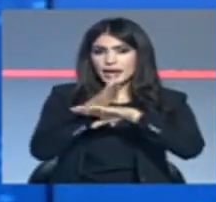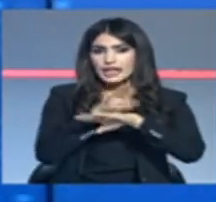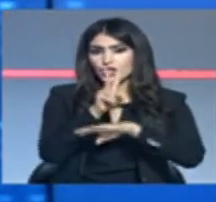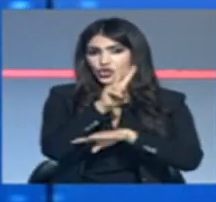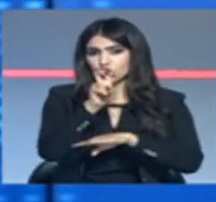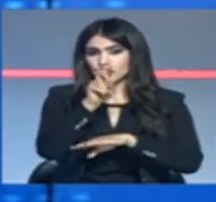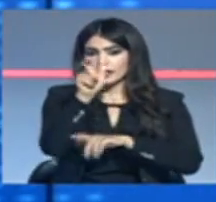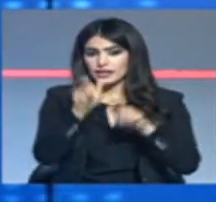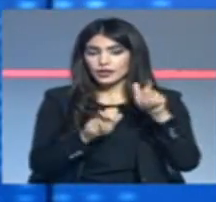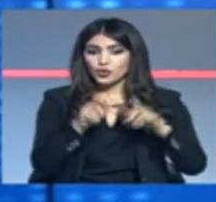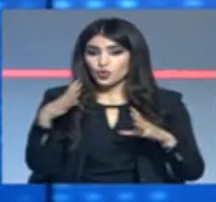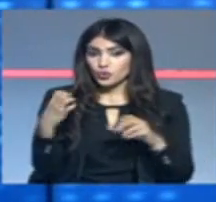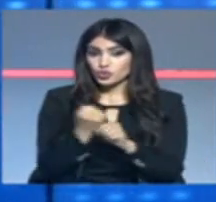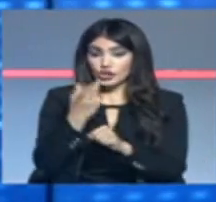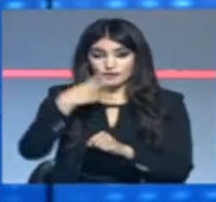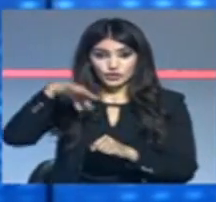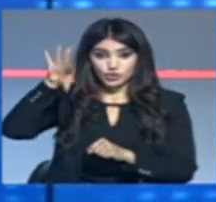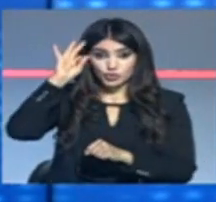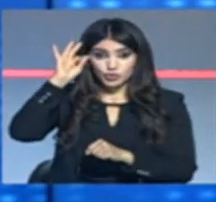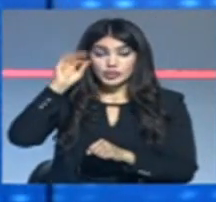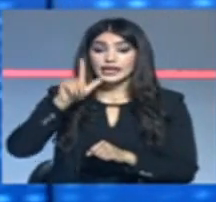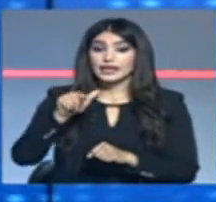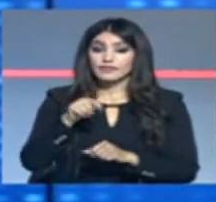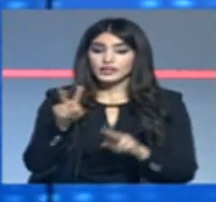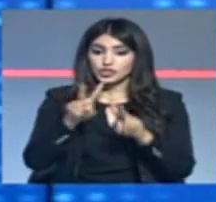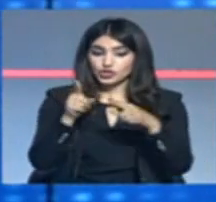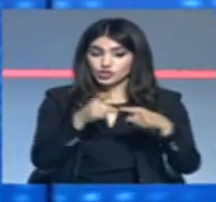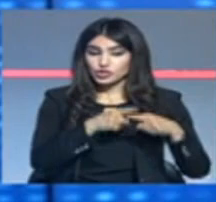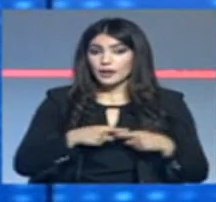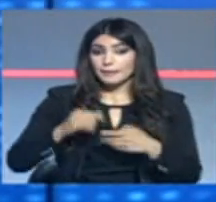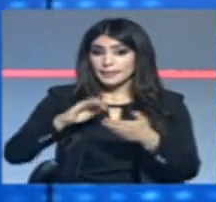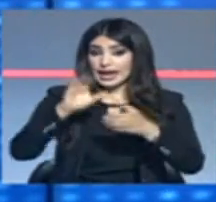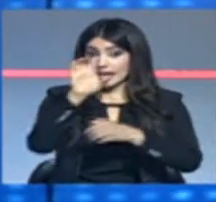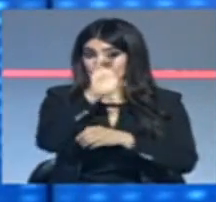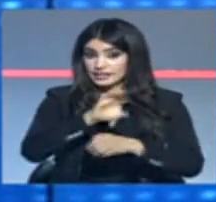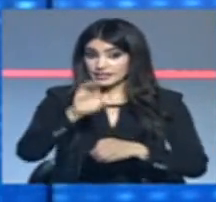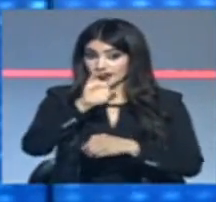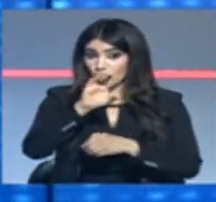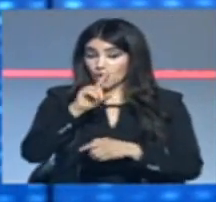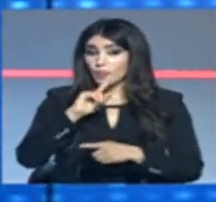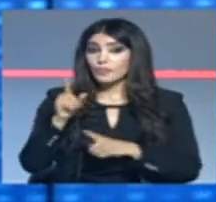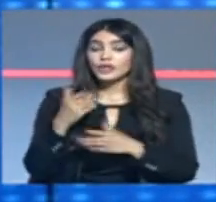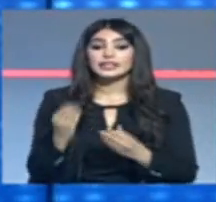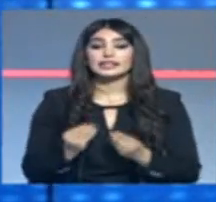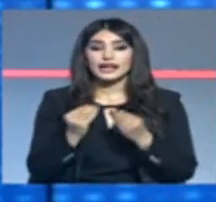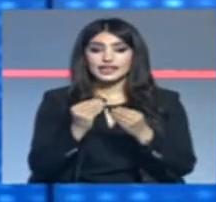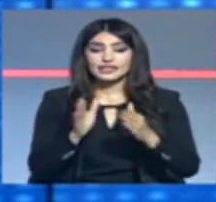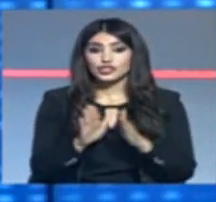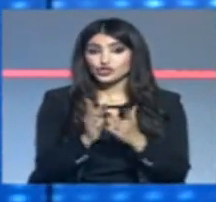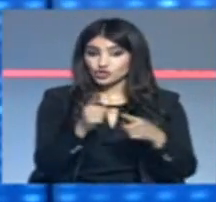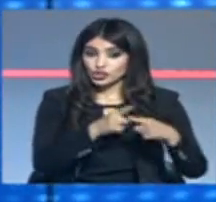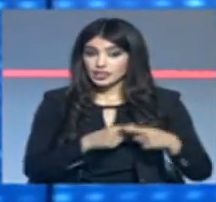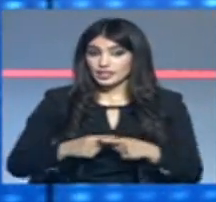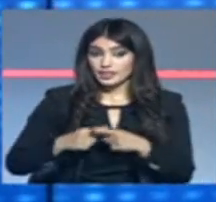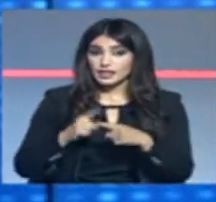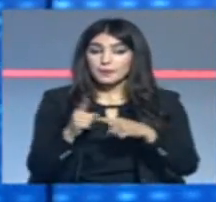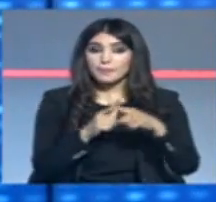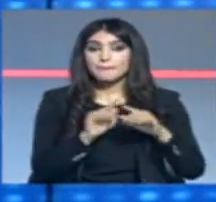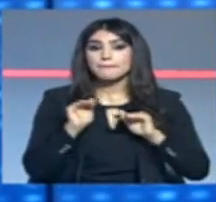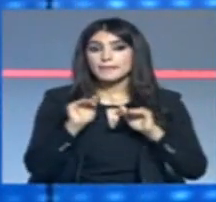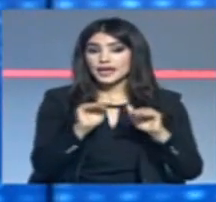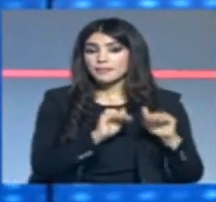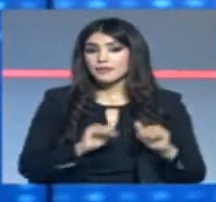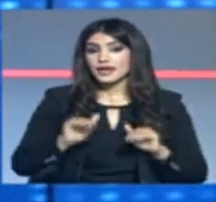20 ونجحنا فيه. تونس وكانت عندها صفة شريك مع الاتحاد الأوروبي. صفة شريك هذه تعطي امتيازات كبيرة لتونس، نفس امتيازات